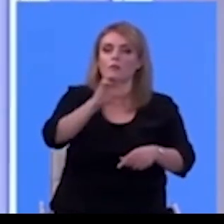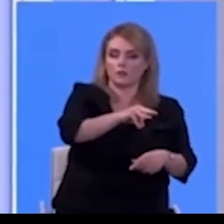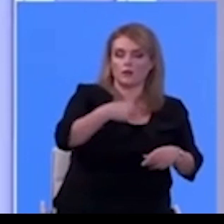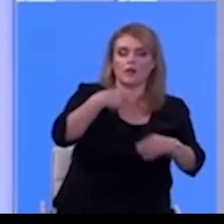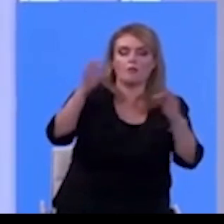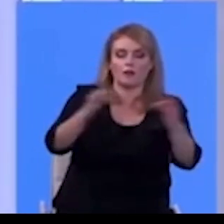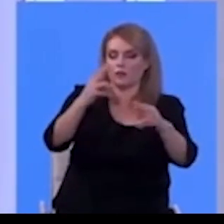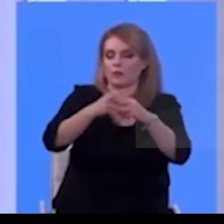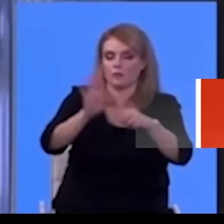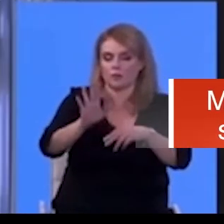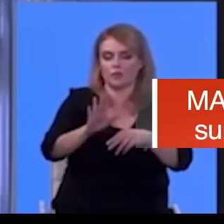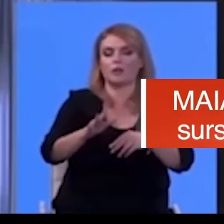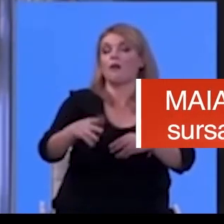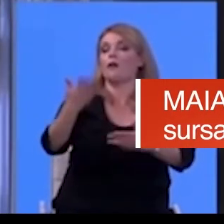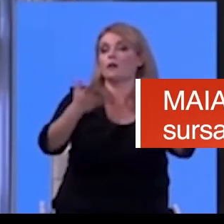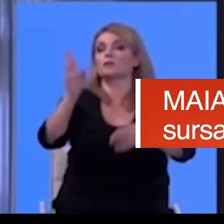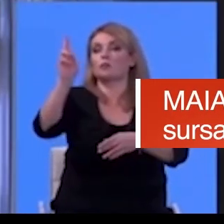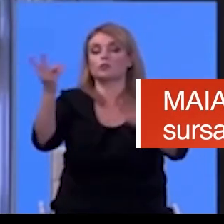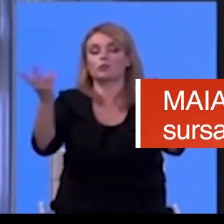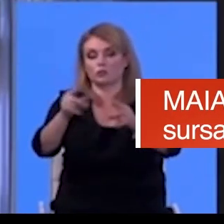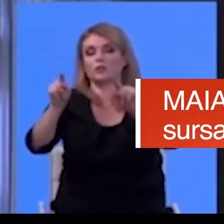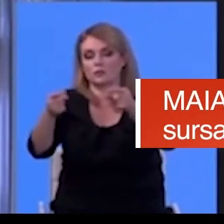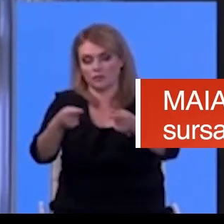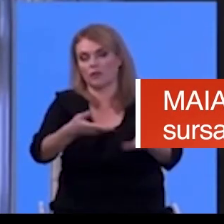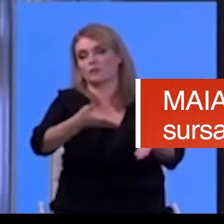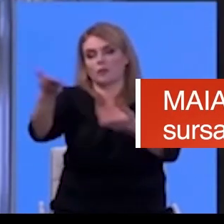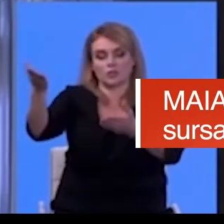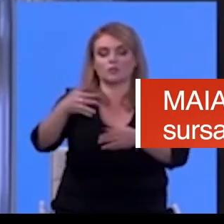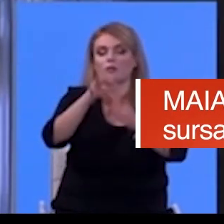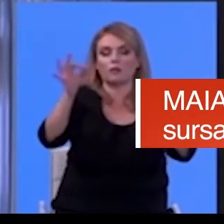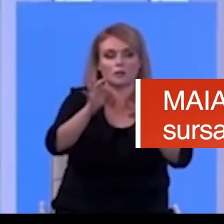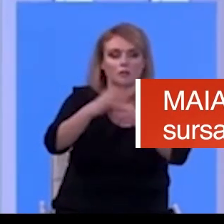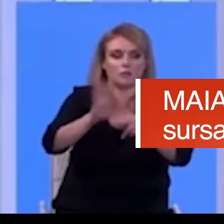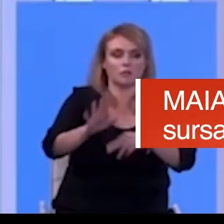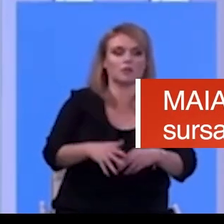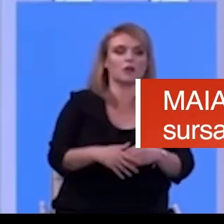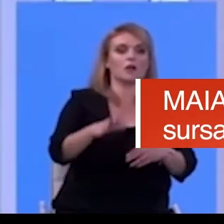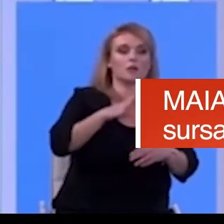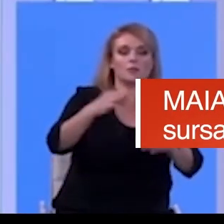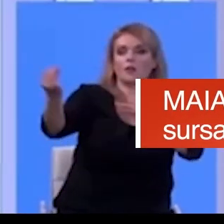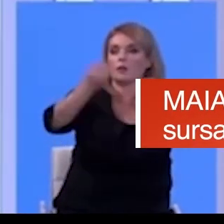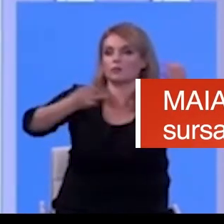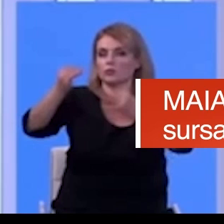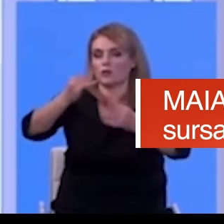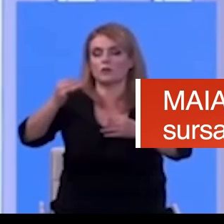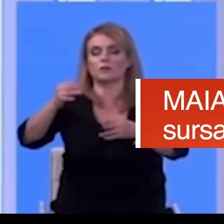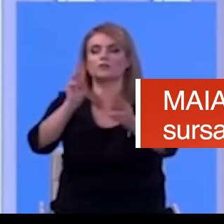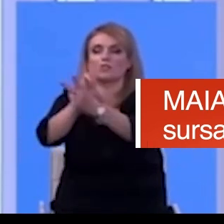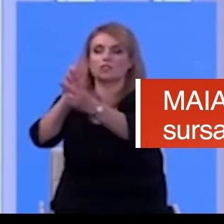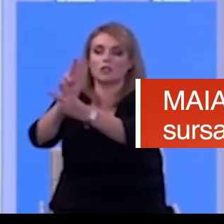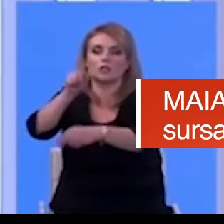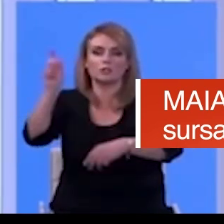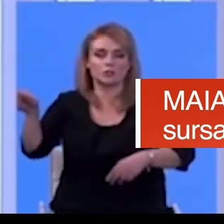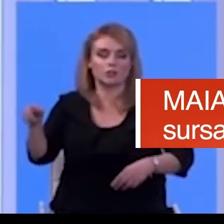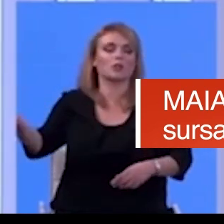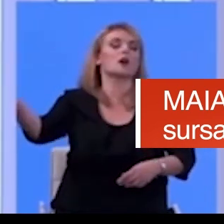în echipa de guvernare. Am auzit cetățenii, am discutat în multe localități, am auzit care sunt pretențiile și în